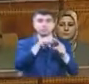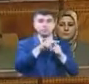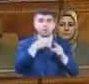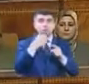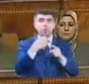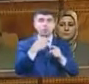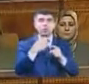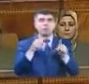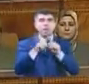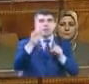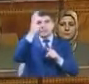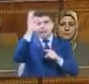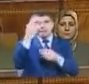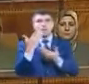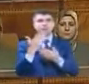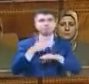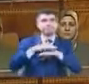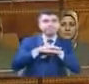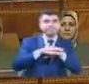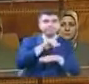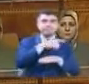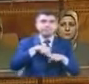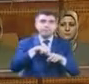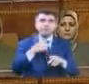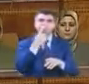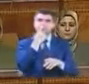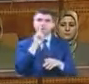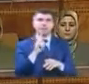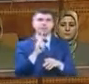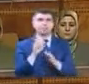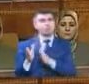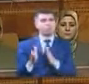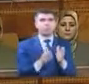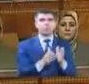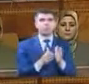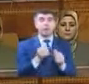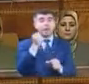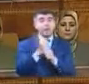وقع الموضوع هناك أناس يريدون الركوب على الموضوع سياسيا ثم